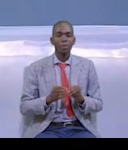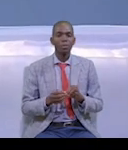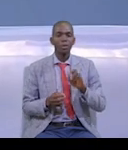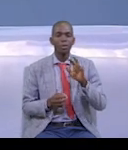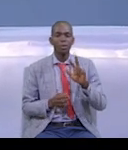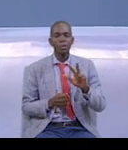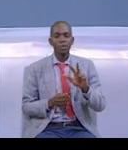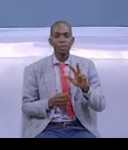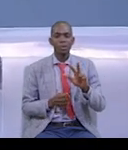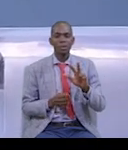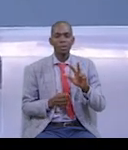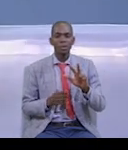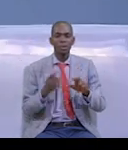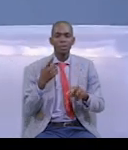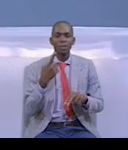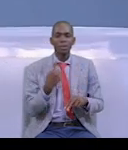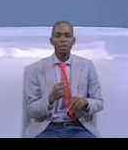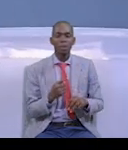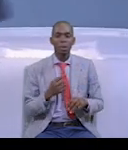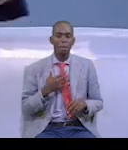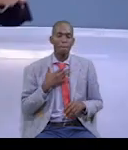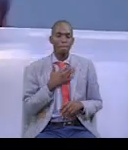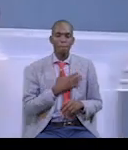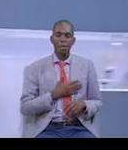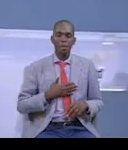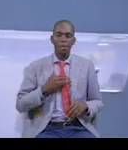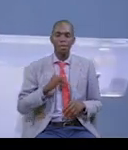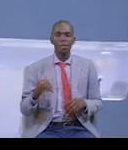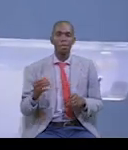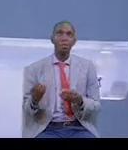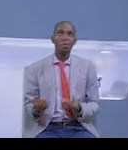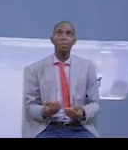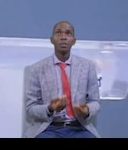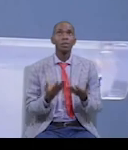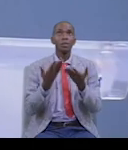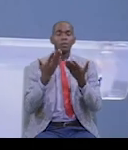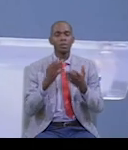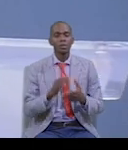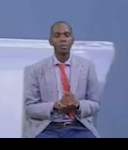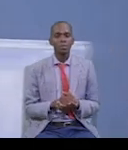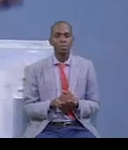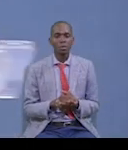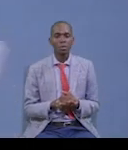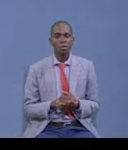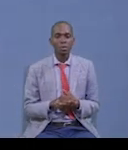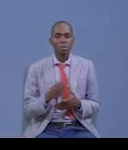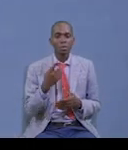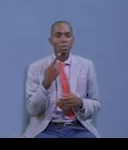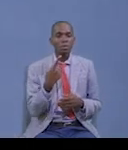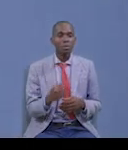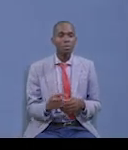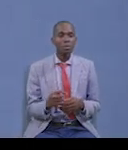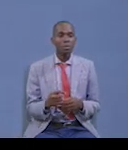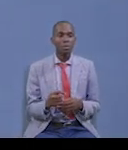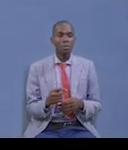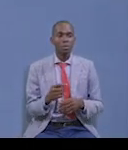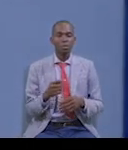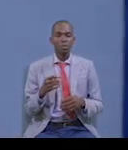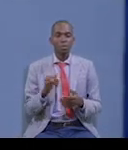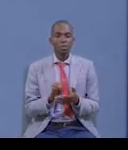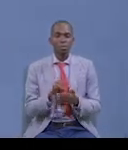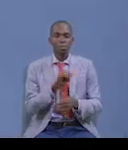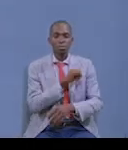మూడవది the pleasing sacrifice. సంతోషకరమైన సమర్పణ. The presiding shepherd number 1.